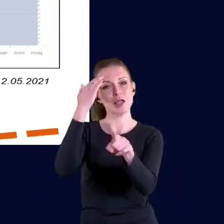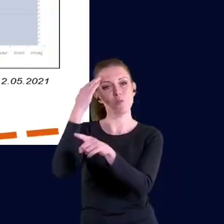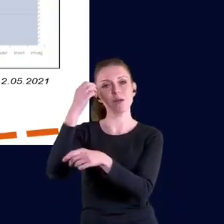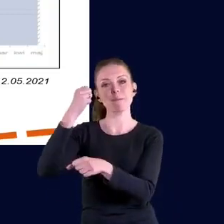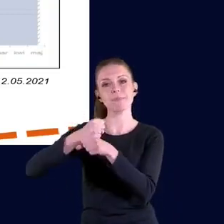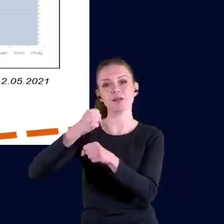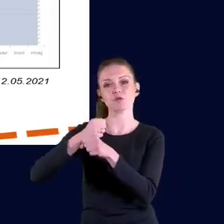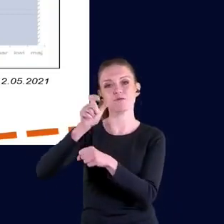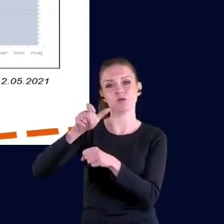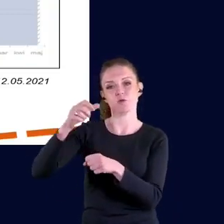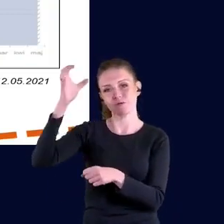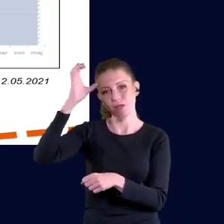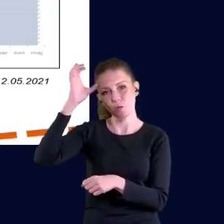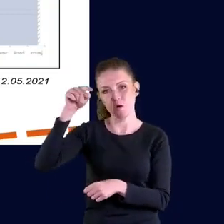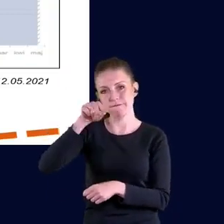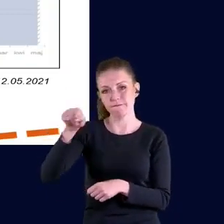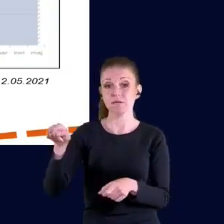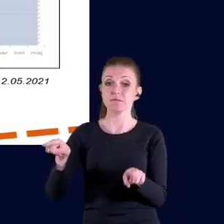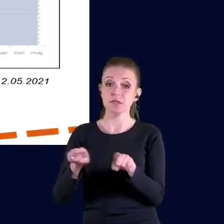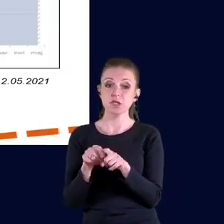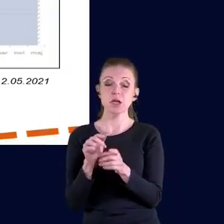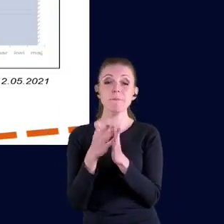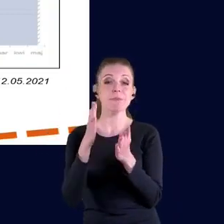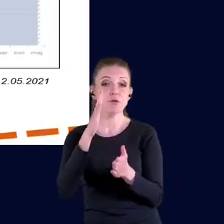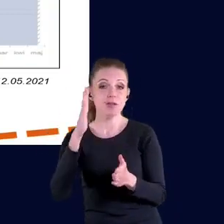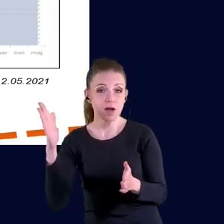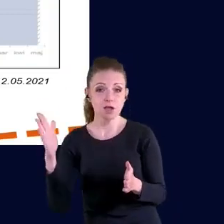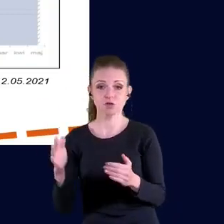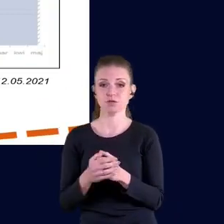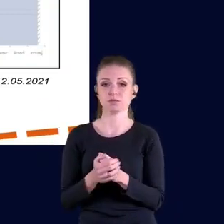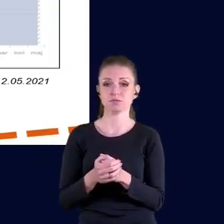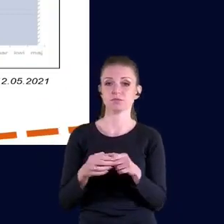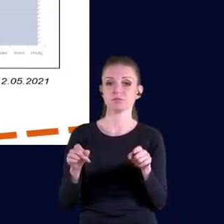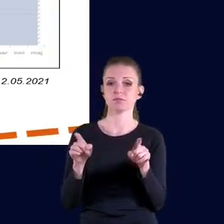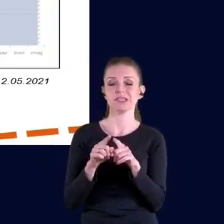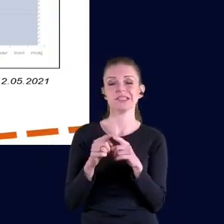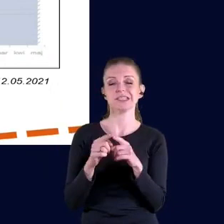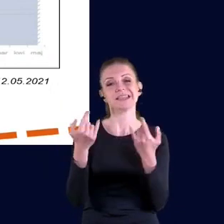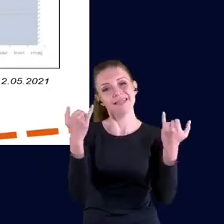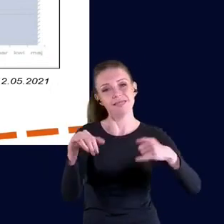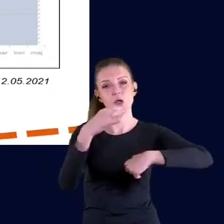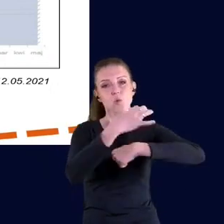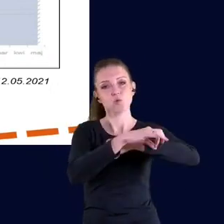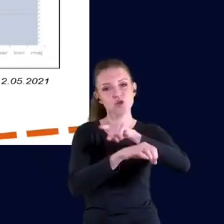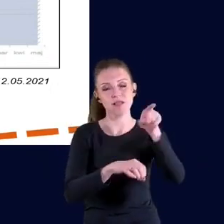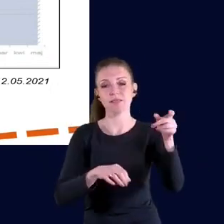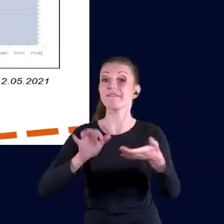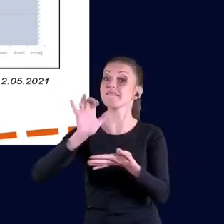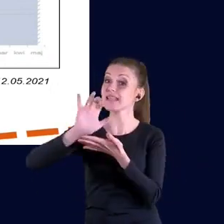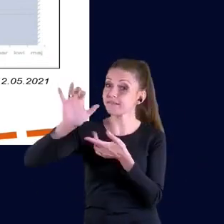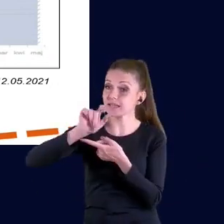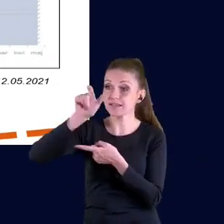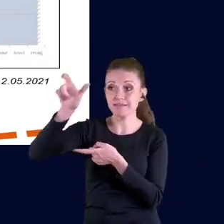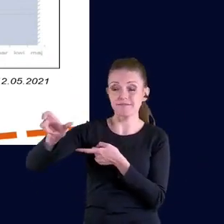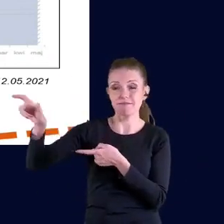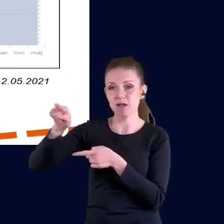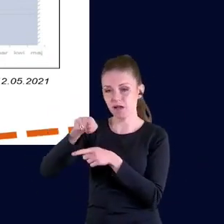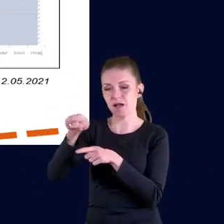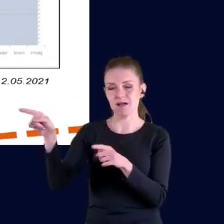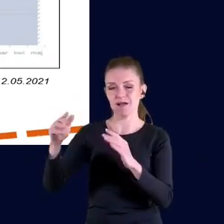naukowych bibliotekarzy bibliotek i i na uczelnię wydawnictwa jednak